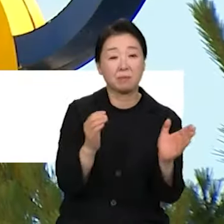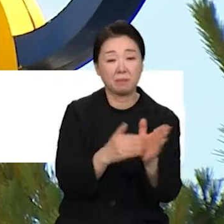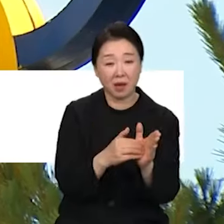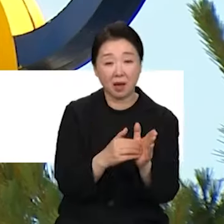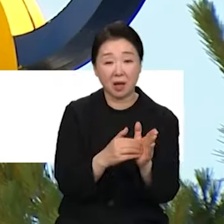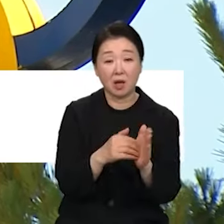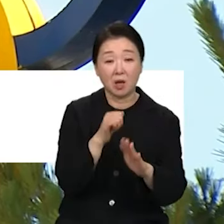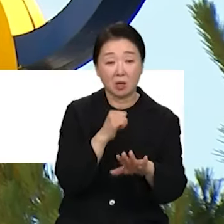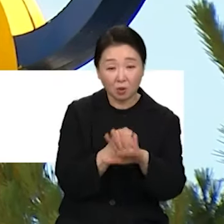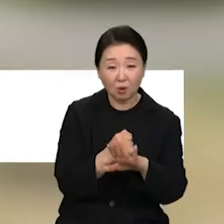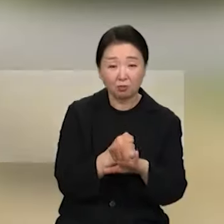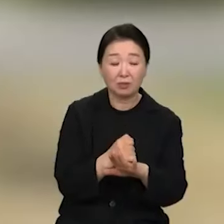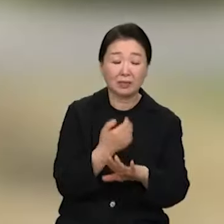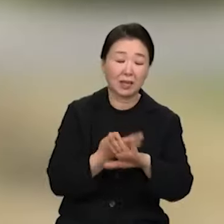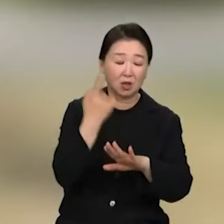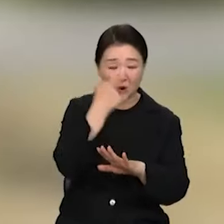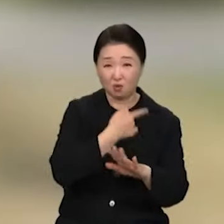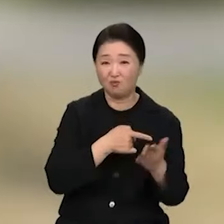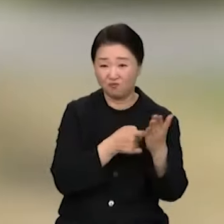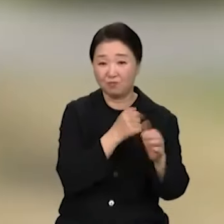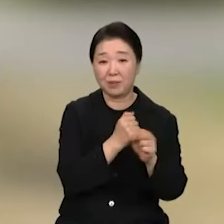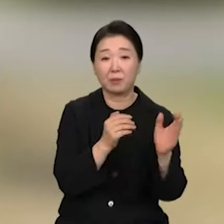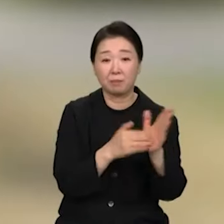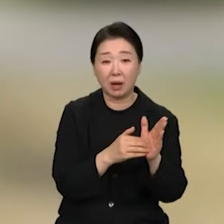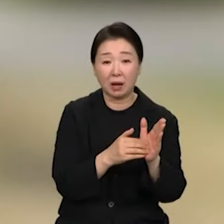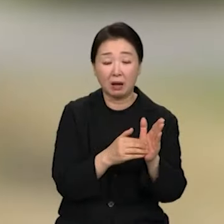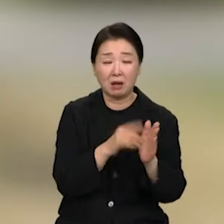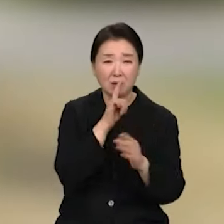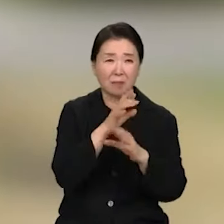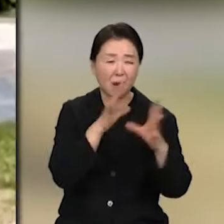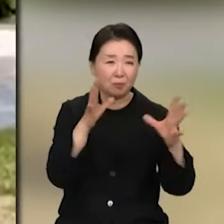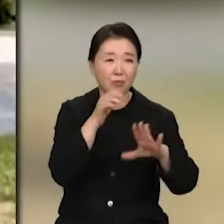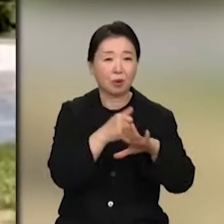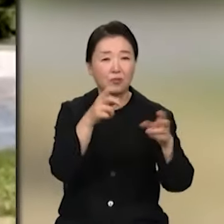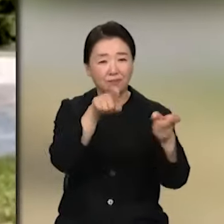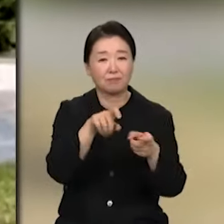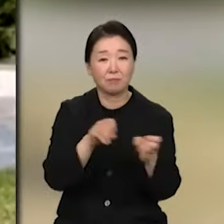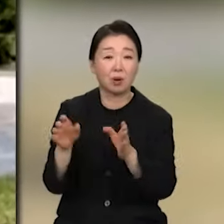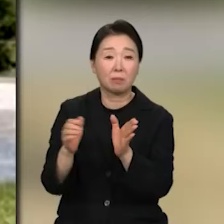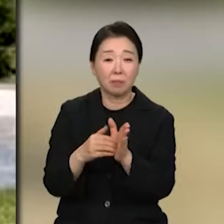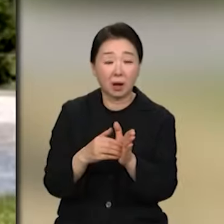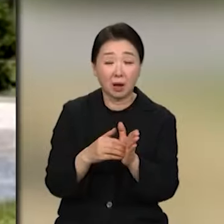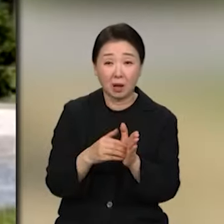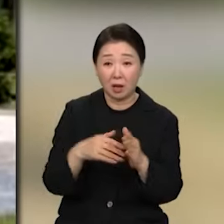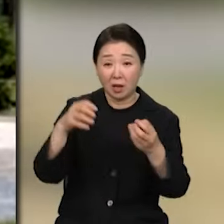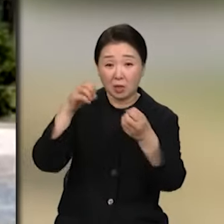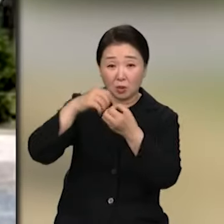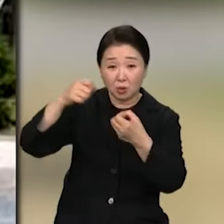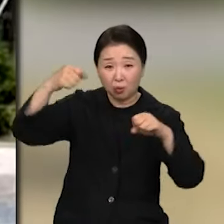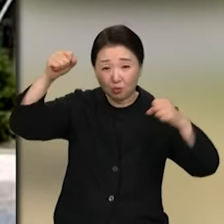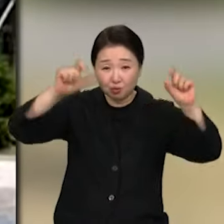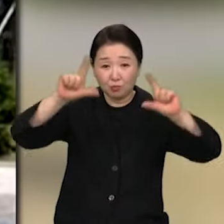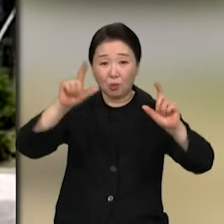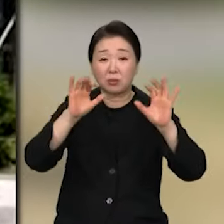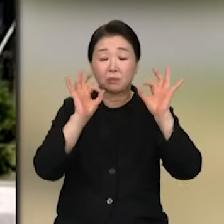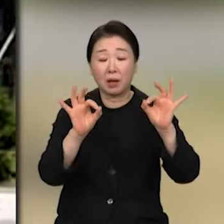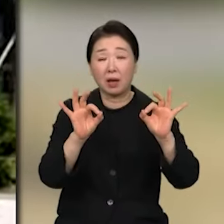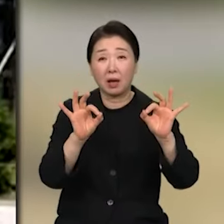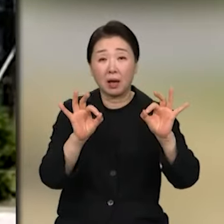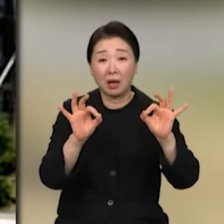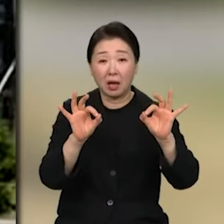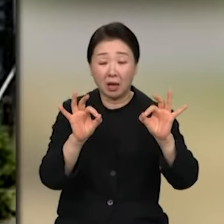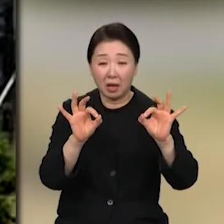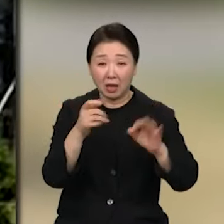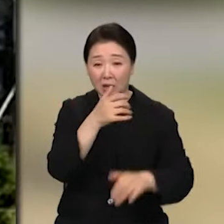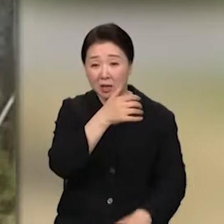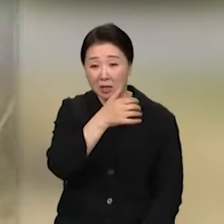해서 추진이 된 거죠. 논란 끝에 철거되는 경우도 있습니다. 전통 춤사위를 상징한다며 만든 정부